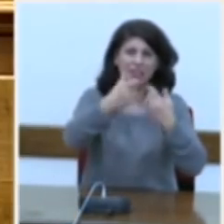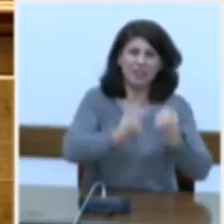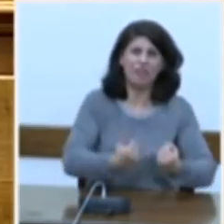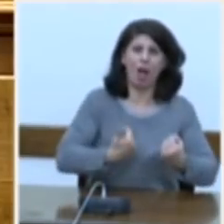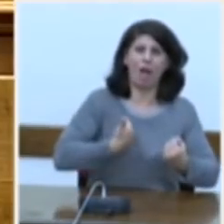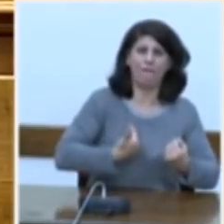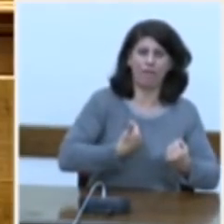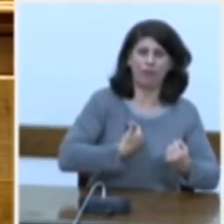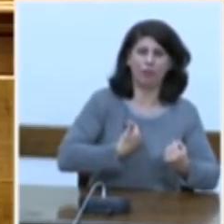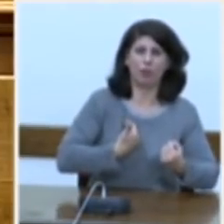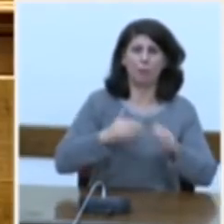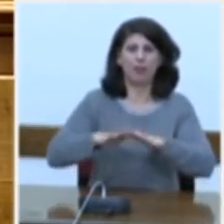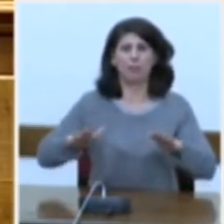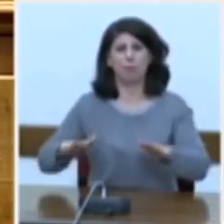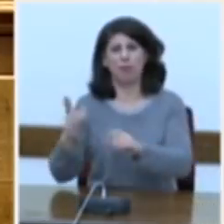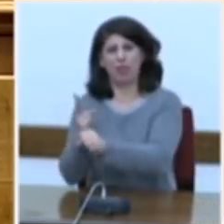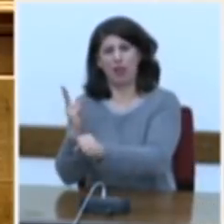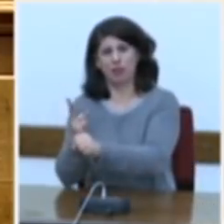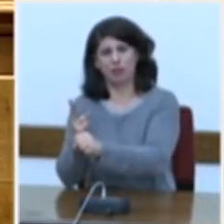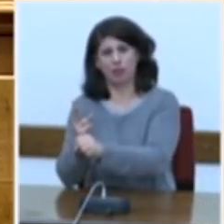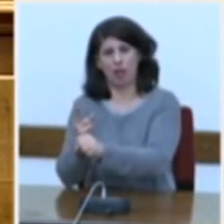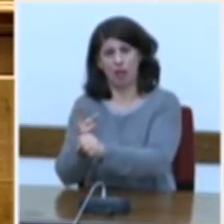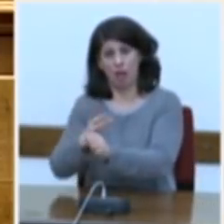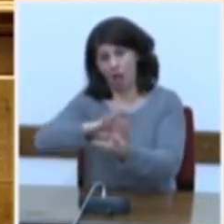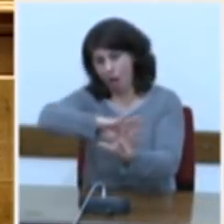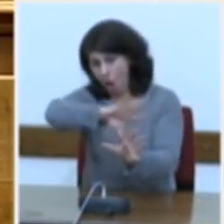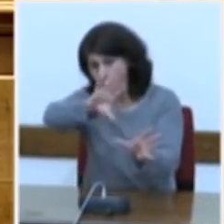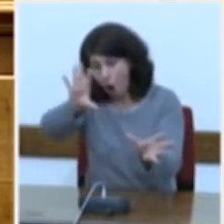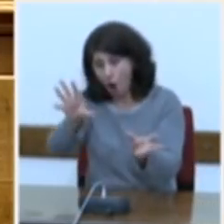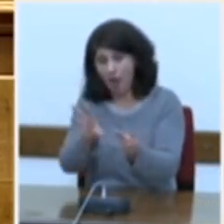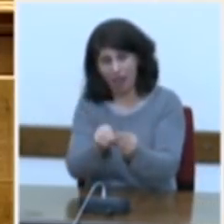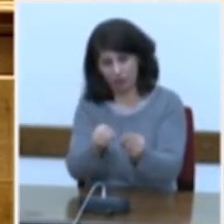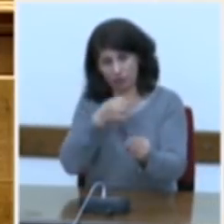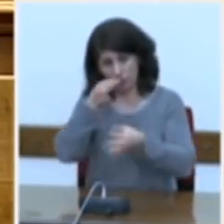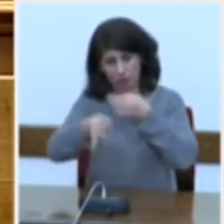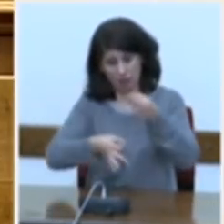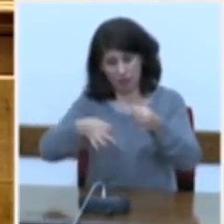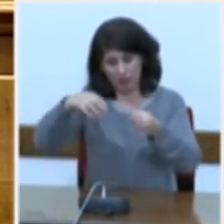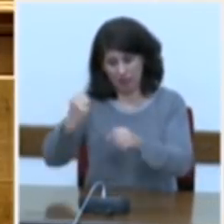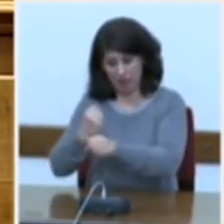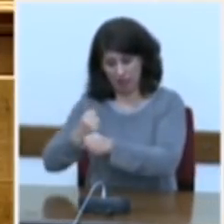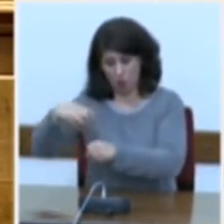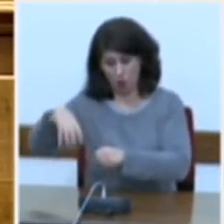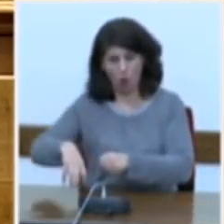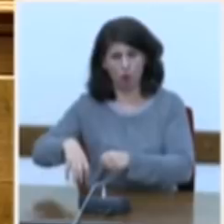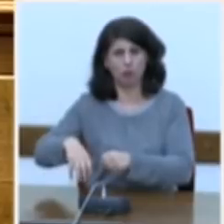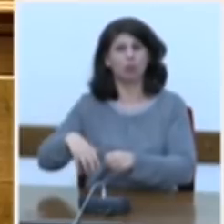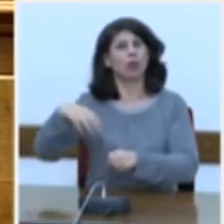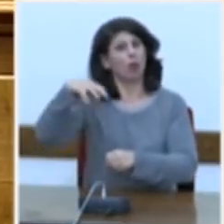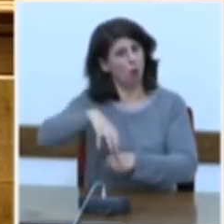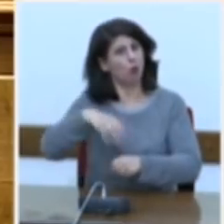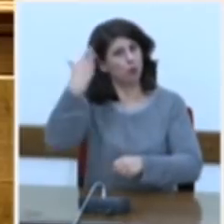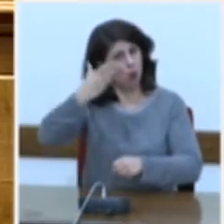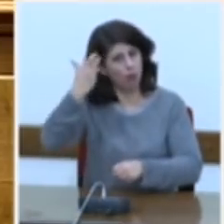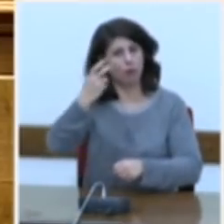εφήβων με την παιδεραστία. Τα παραπάνω περιστατικά και η έκτασή τους σε εργασιακούς χώρους, σε χώρους μόρφωσης,